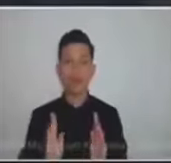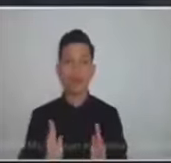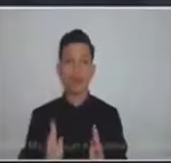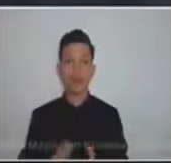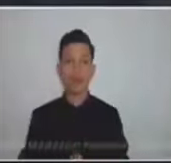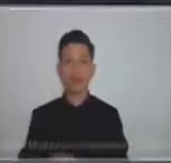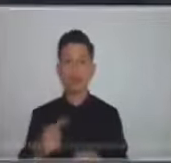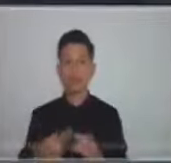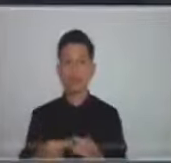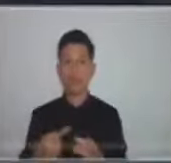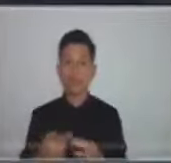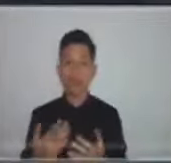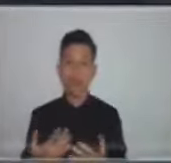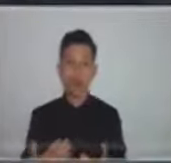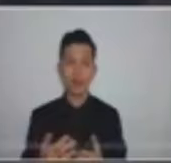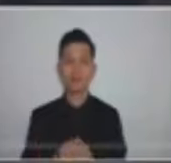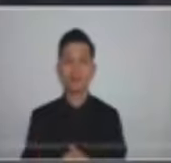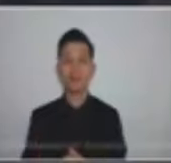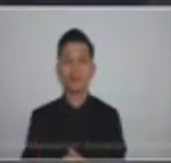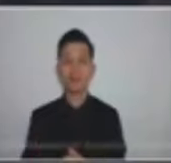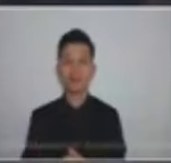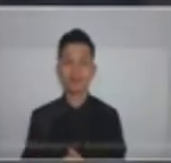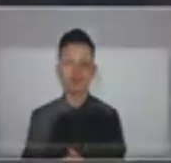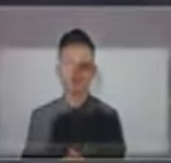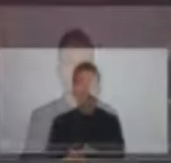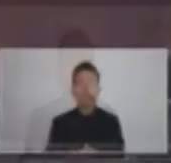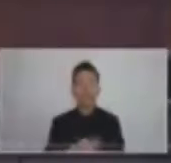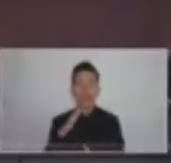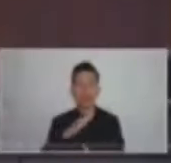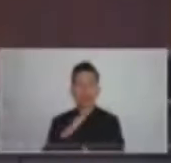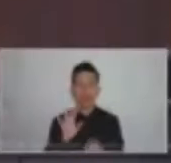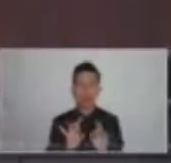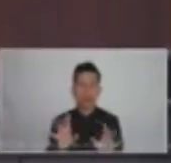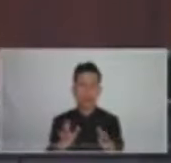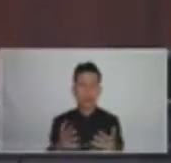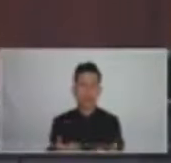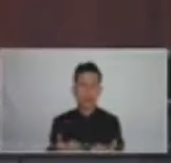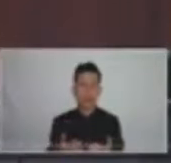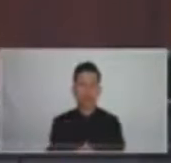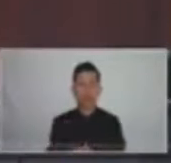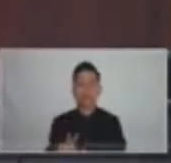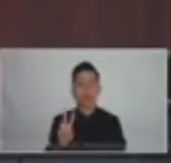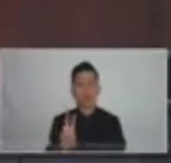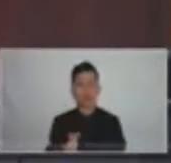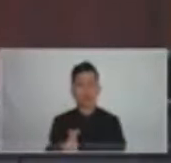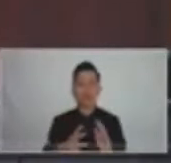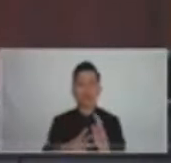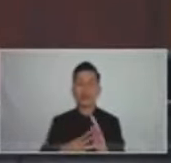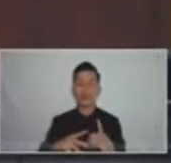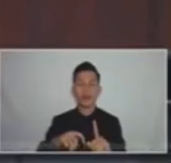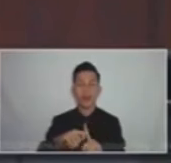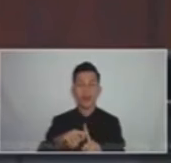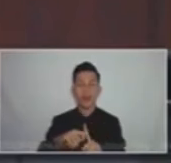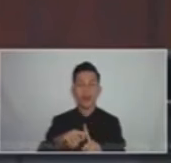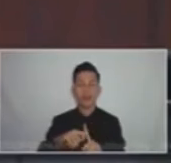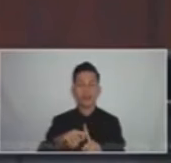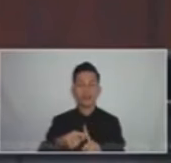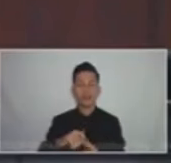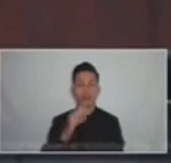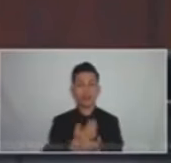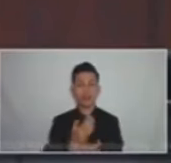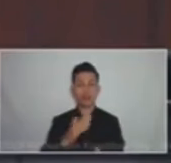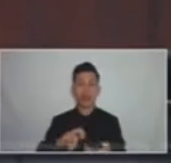pokoknya yang konkuring berpendapat bahwa eh seharusnya mahkamah eh memutus perkara